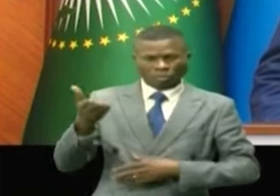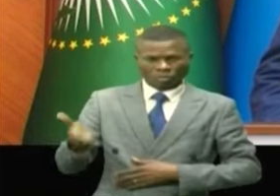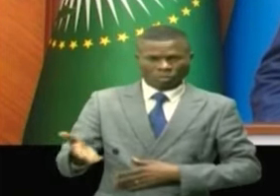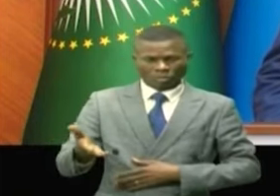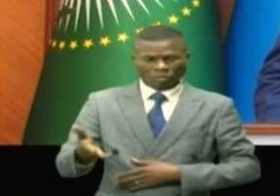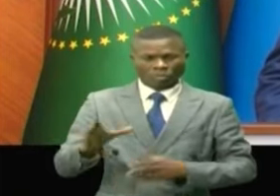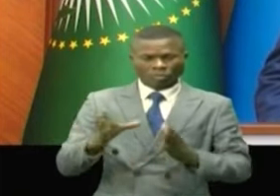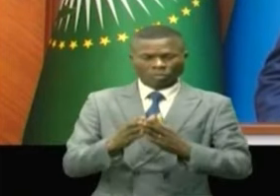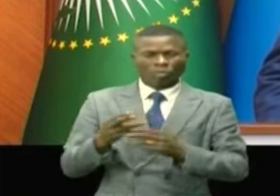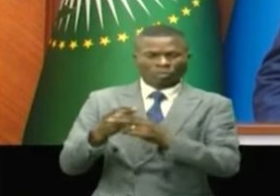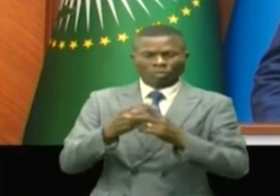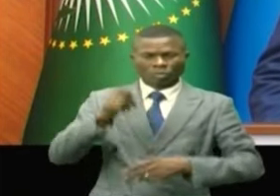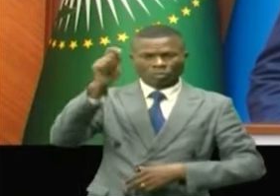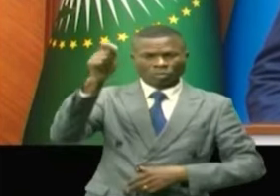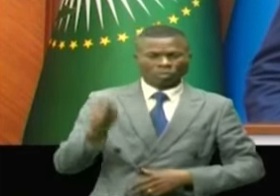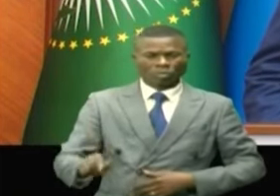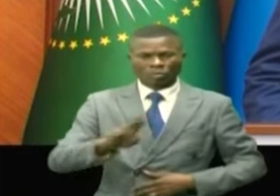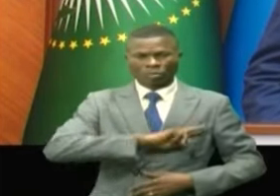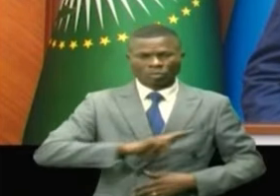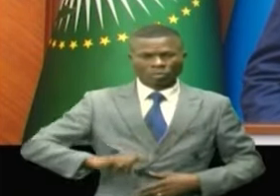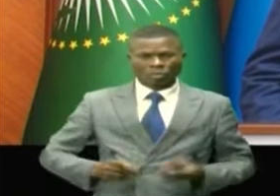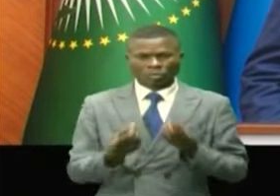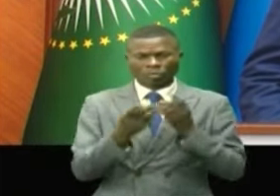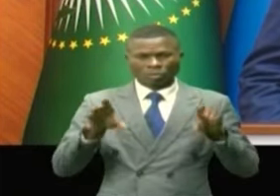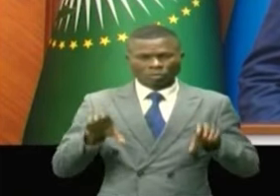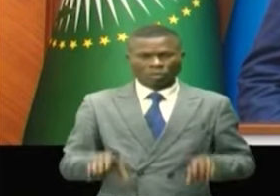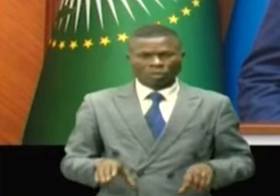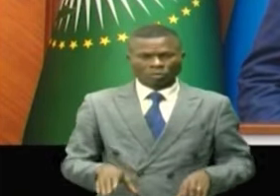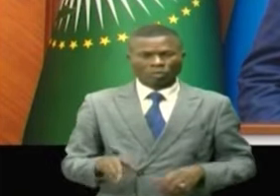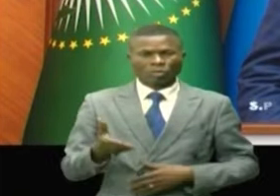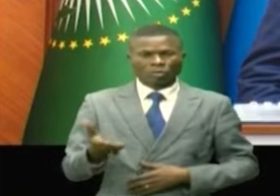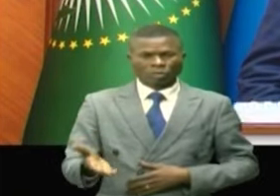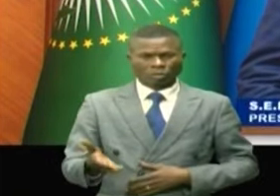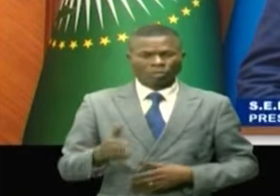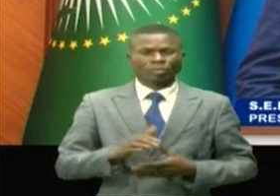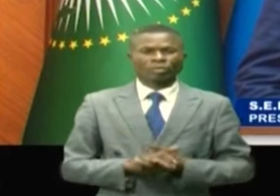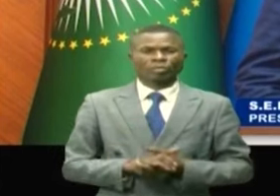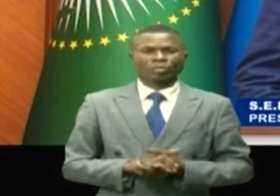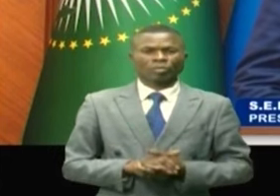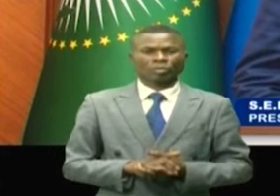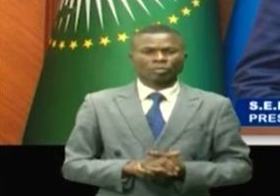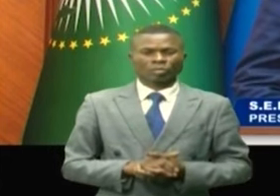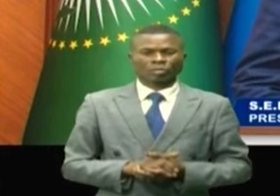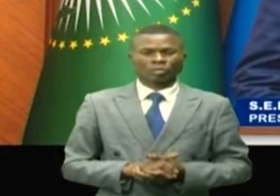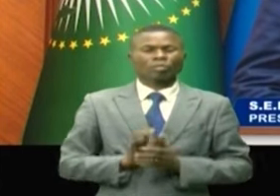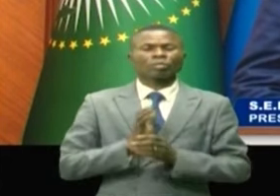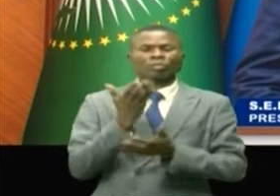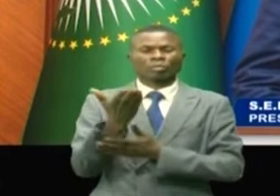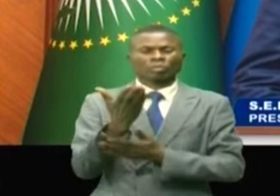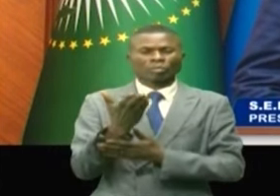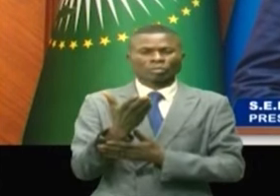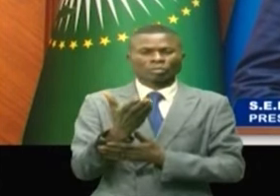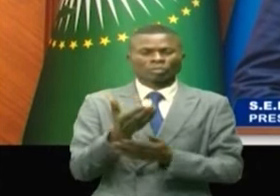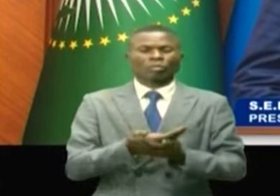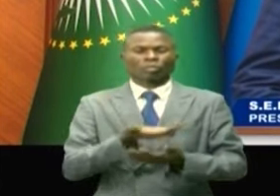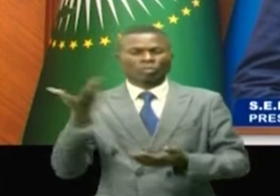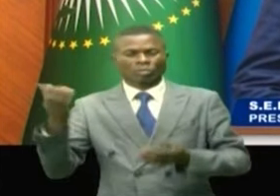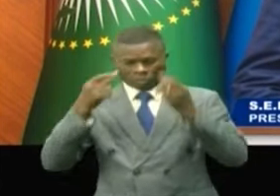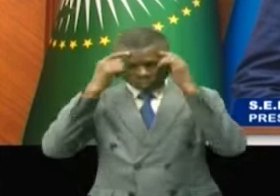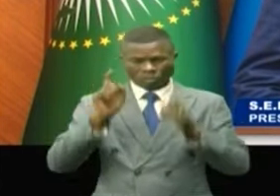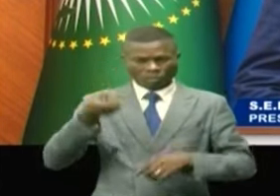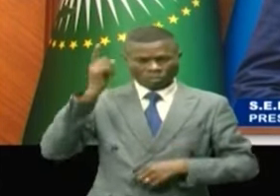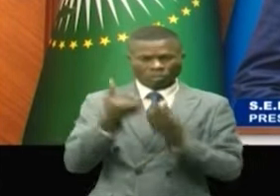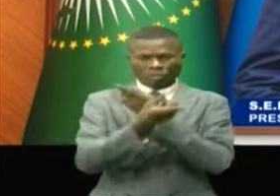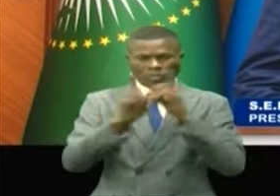et sous contrôle des forces armées de la République démocratique du Congo ce qui implique la levée des restrictions des